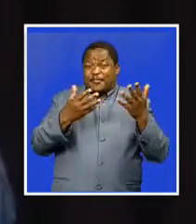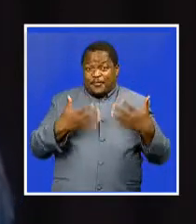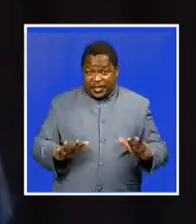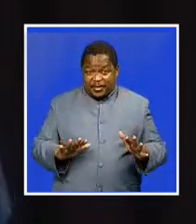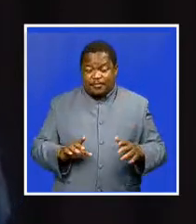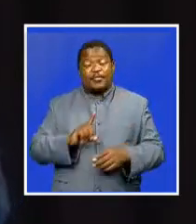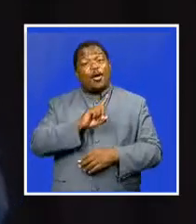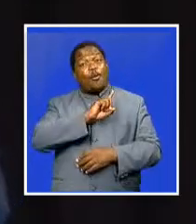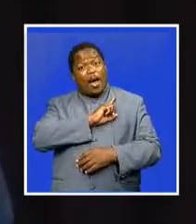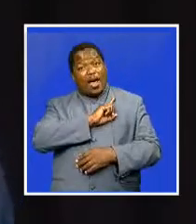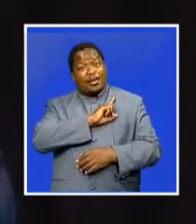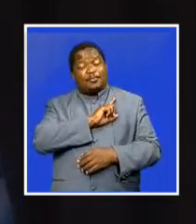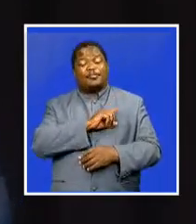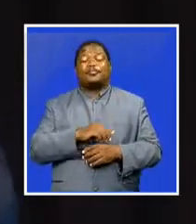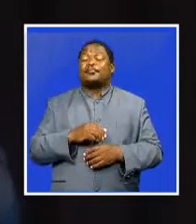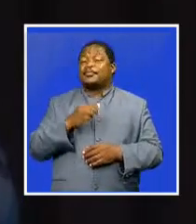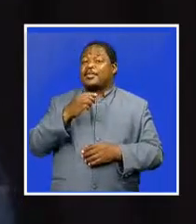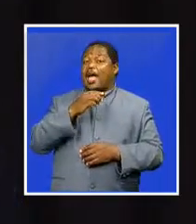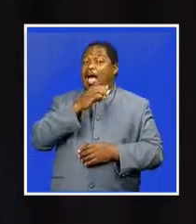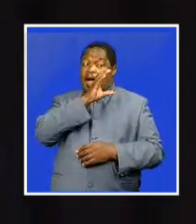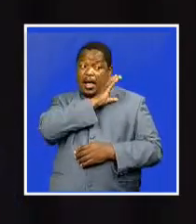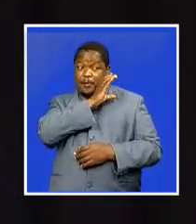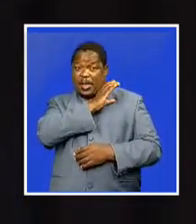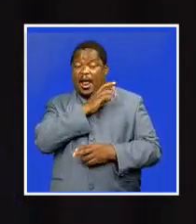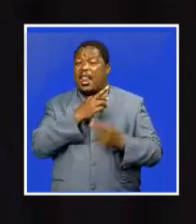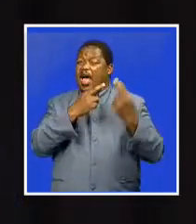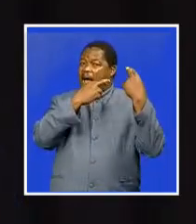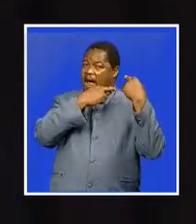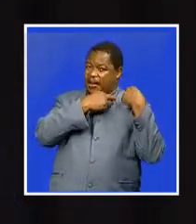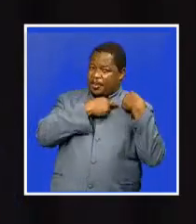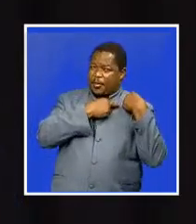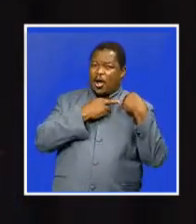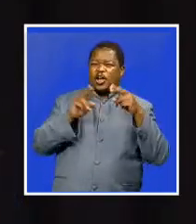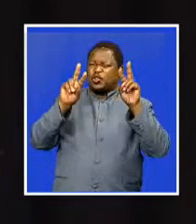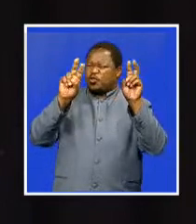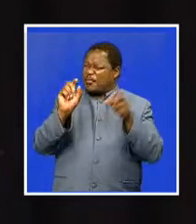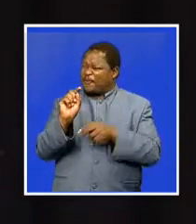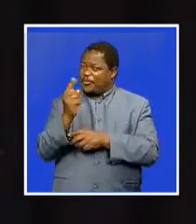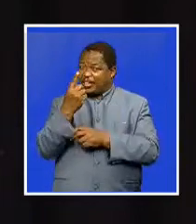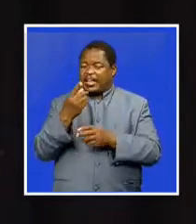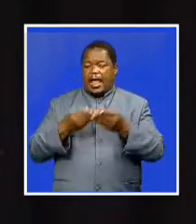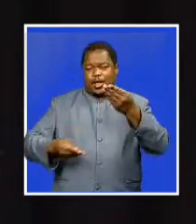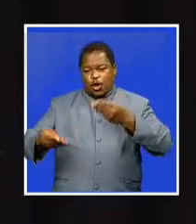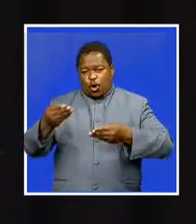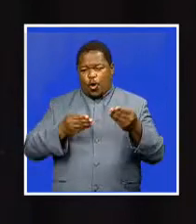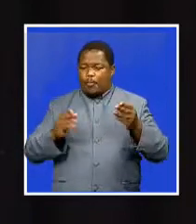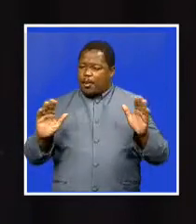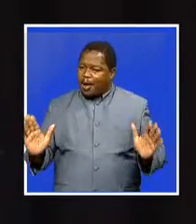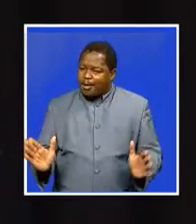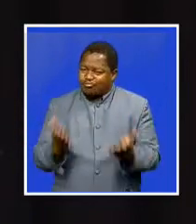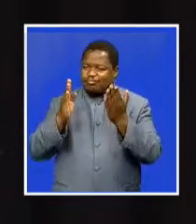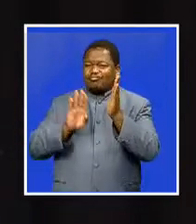si uhulumende kufukula lomnotho le simo sawo besingasasiso lesikahle